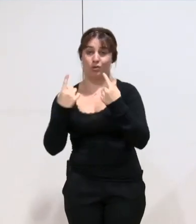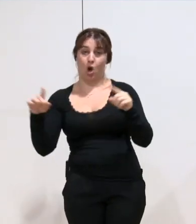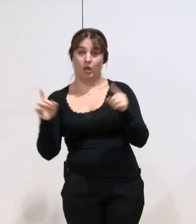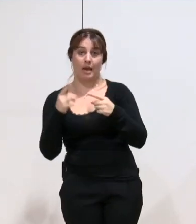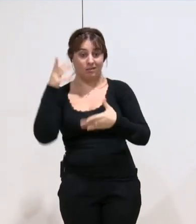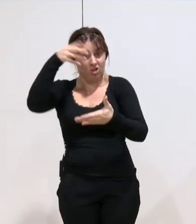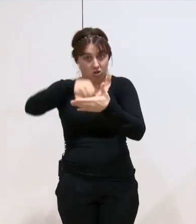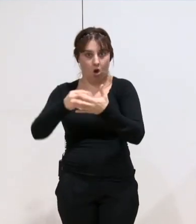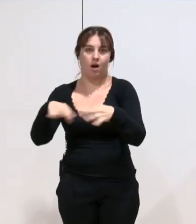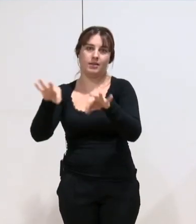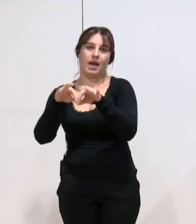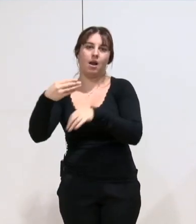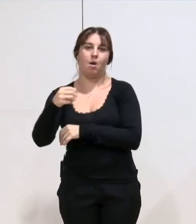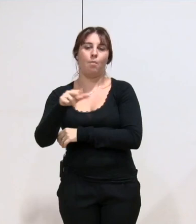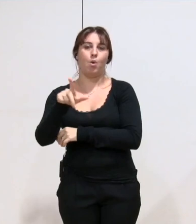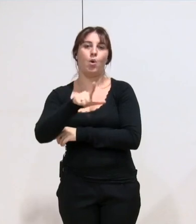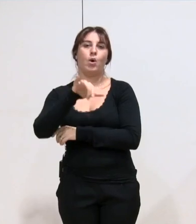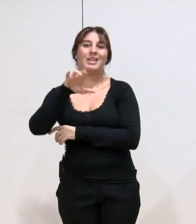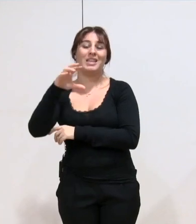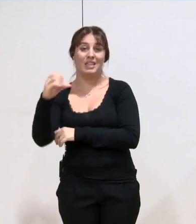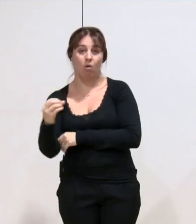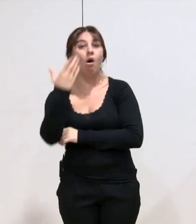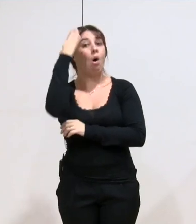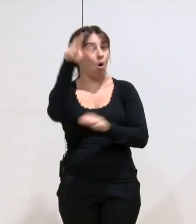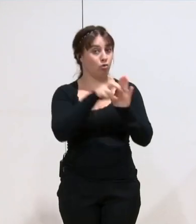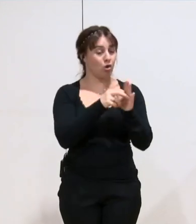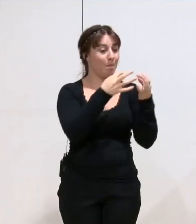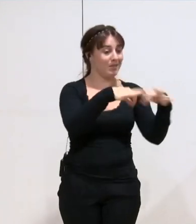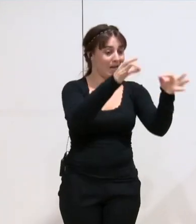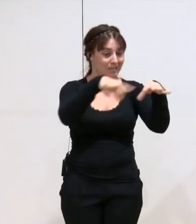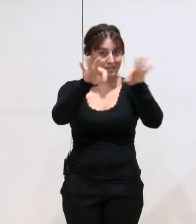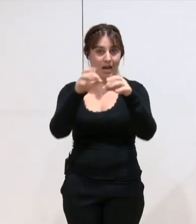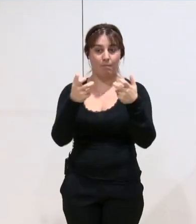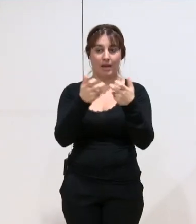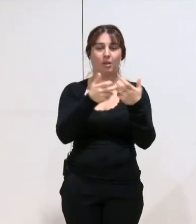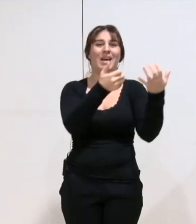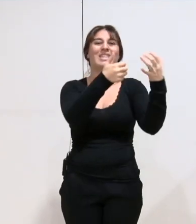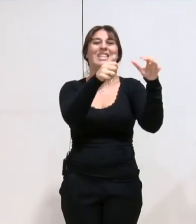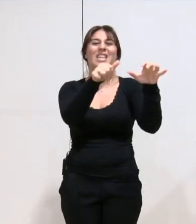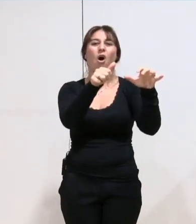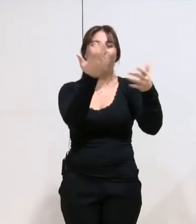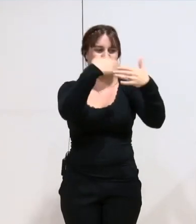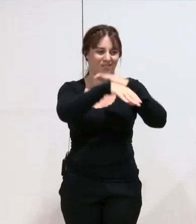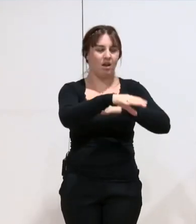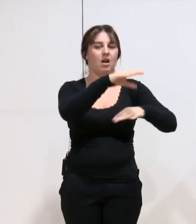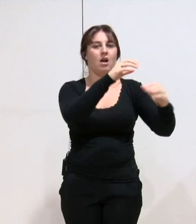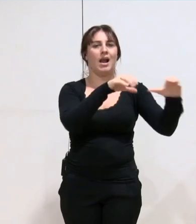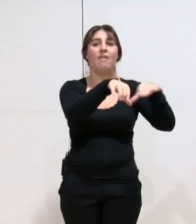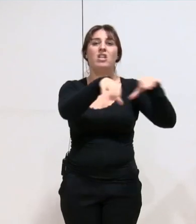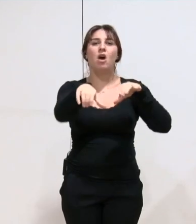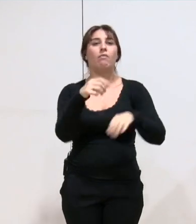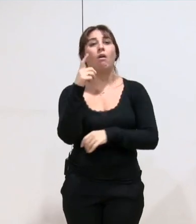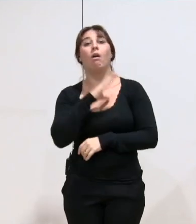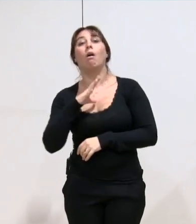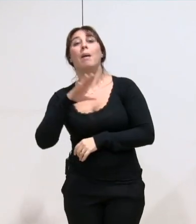Alors, il y a d'autres salles. Il y a d'autres salles sur la ville de Grenoble. Par exemple, l'espace 600 à la Villeneuve. Est-ce que, Madame Bernard, vous le savez sûrement mieux que